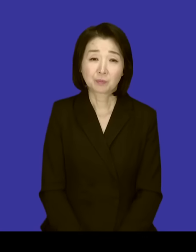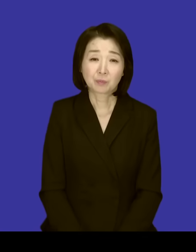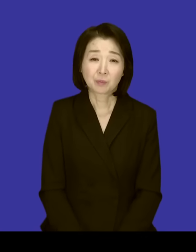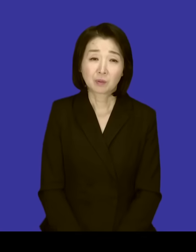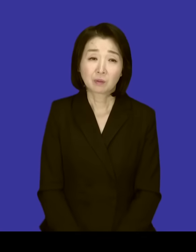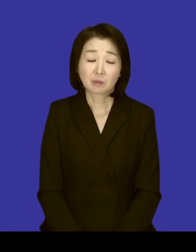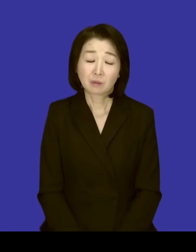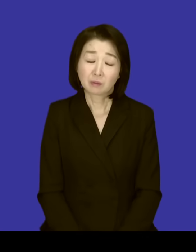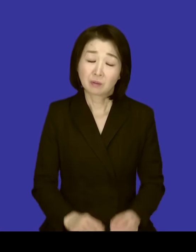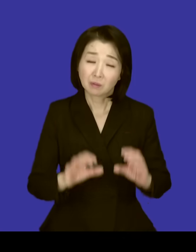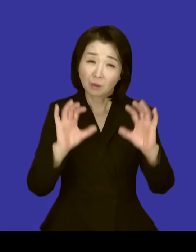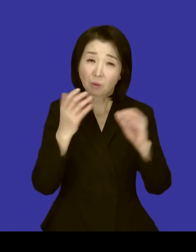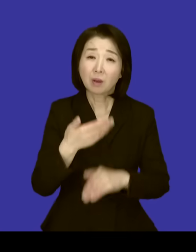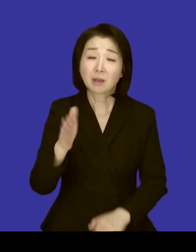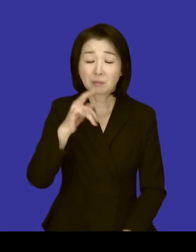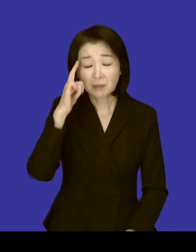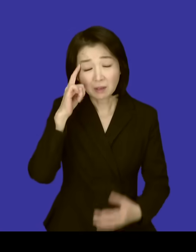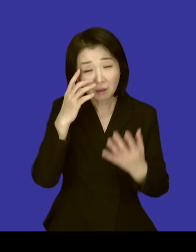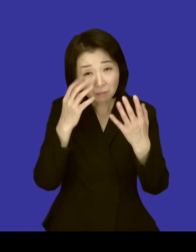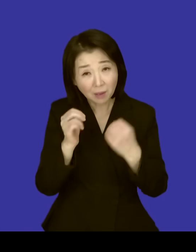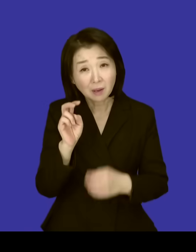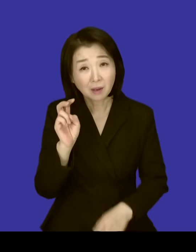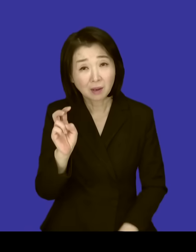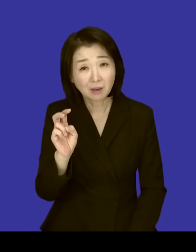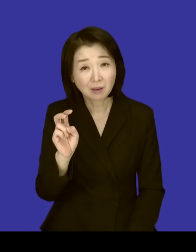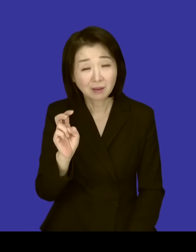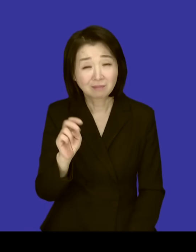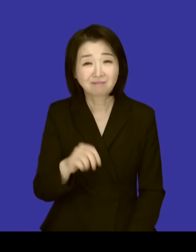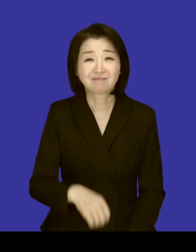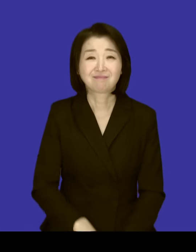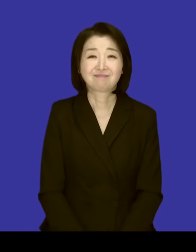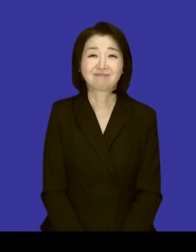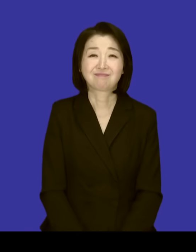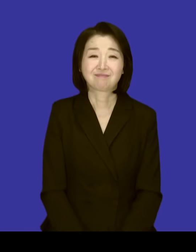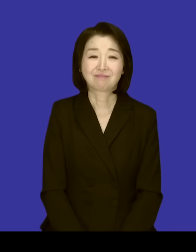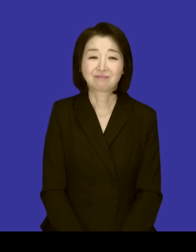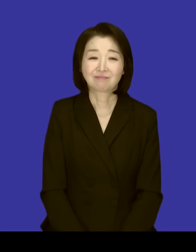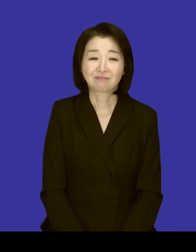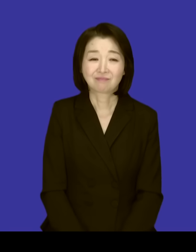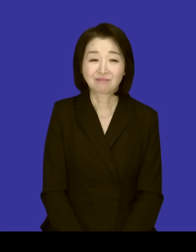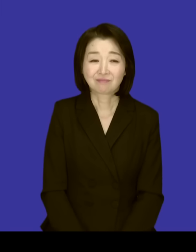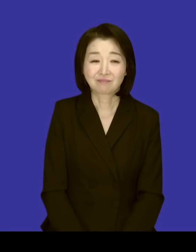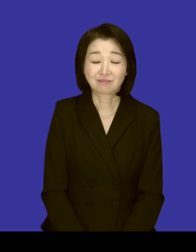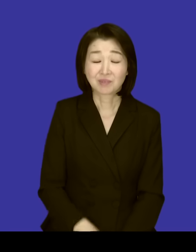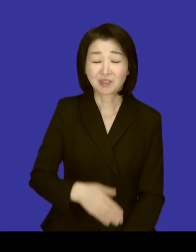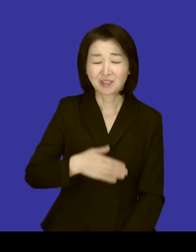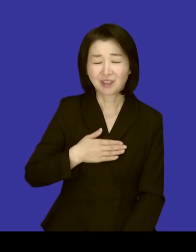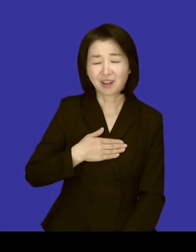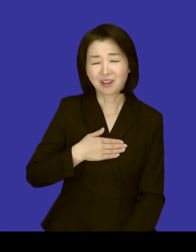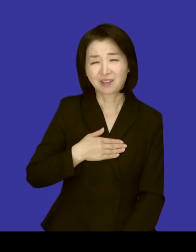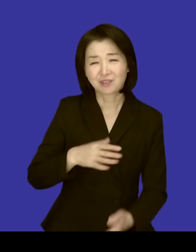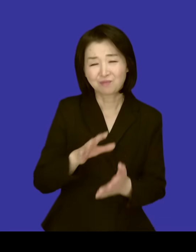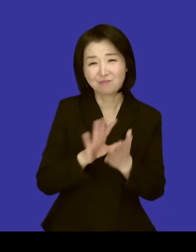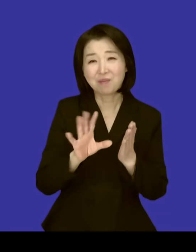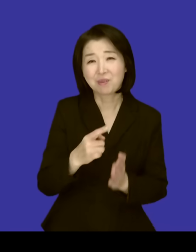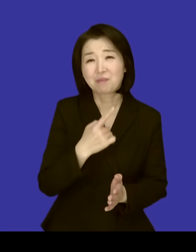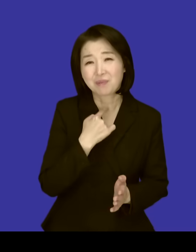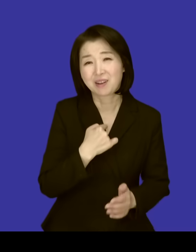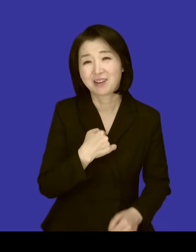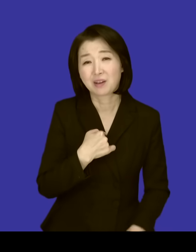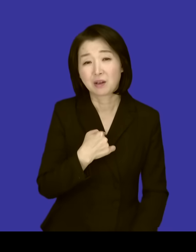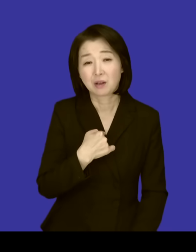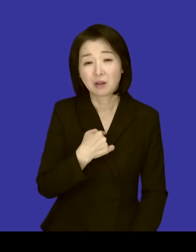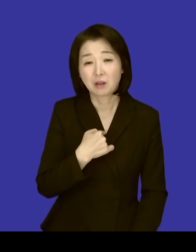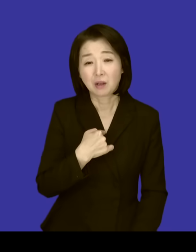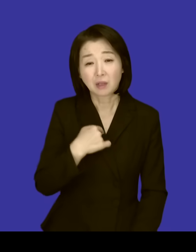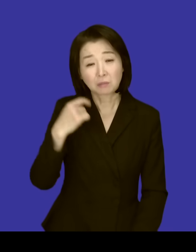많은 생각을 했겠네요. 그쵸. 이제 그때 근데 여전히 정신 못 차렸지만은 그래도 참